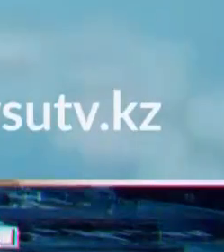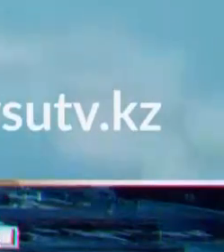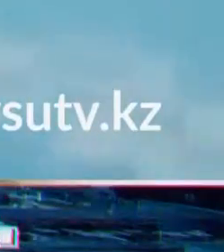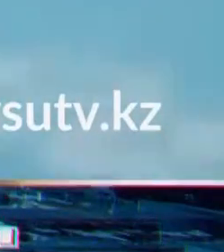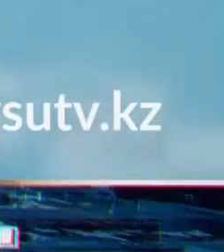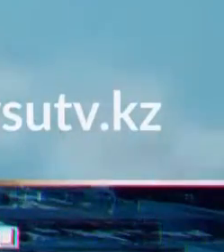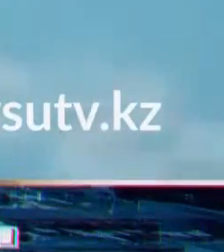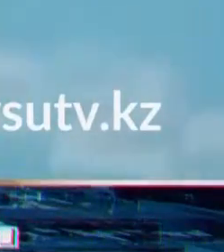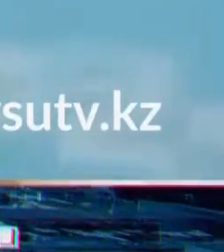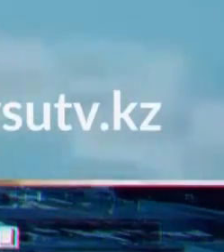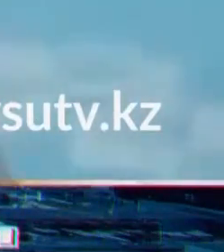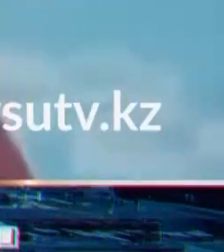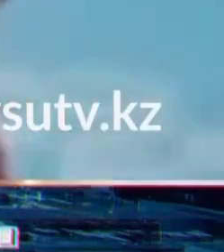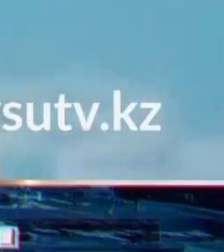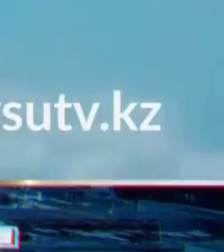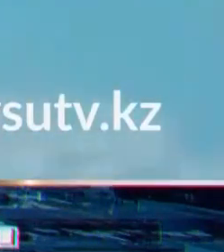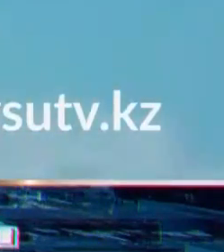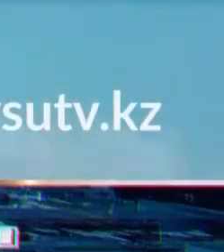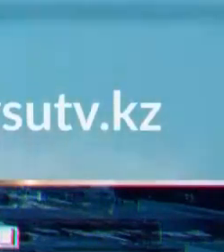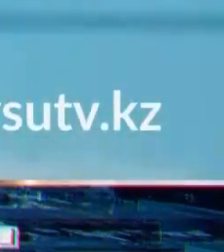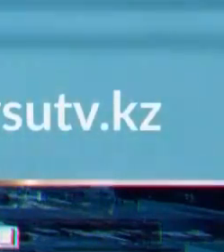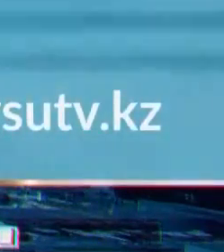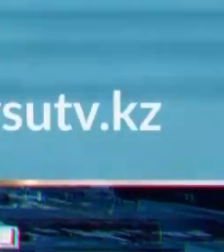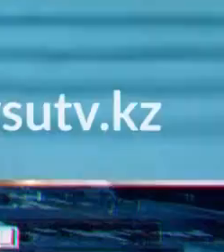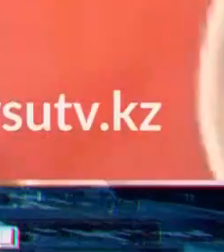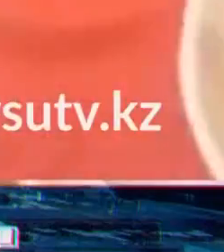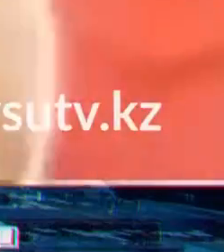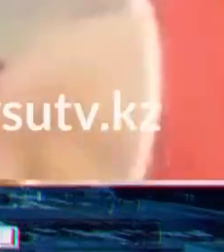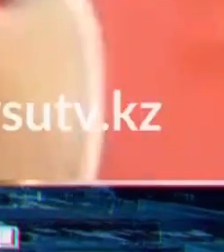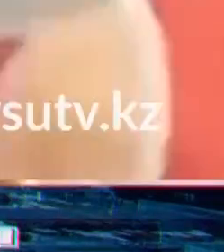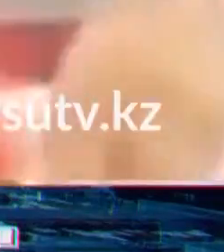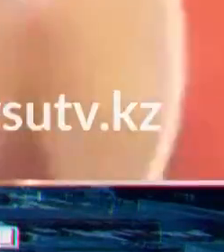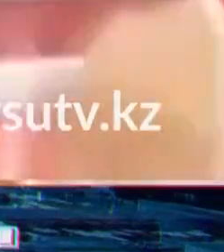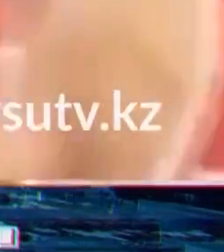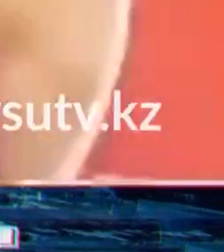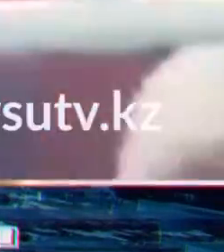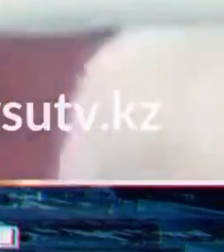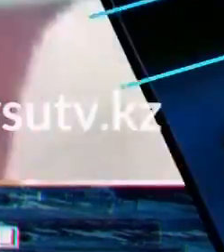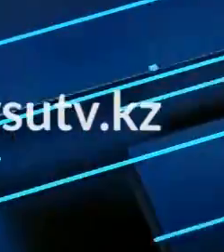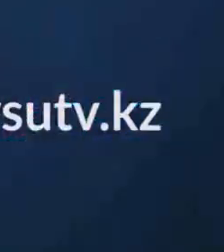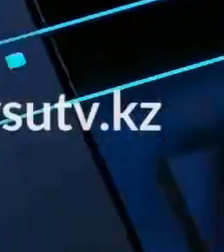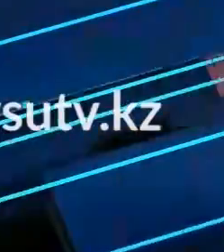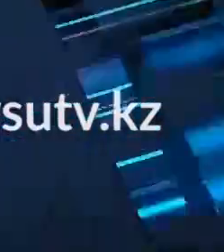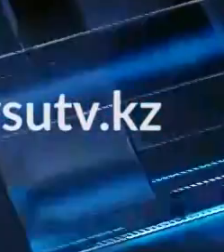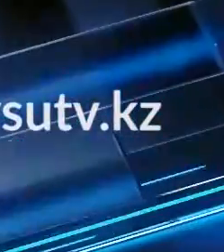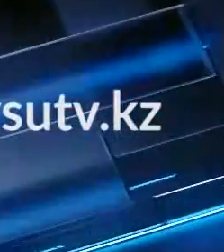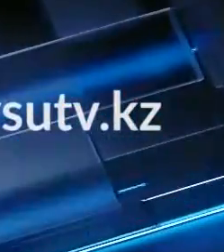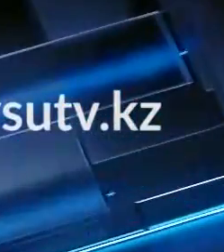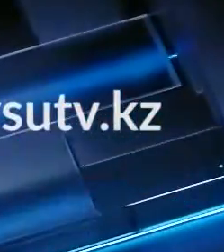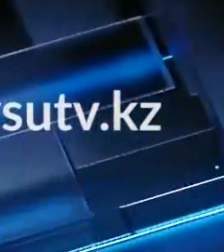Плюс одна медаль. Еще один казахстанский боксер гарантировал себе бронзу на Олимпийских играх в Токио.